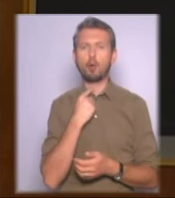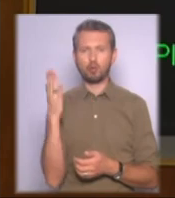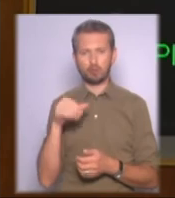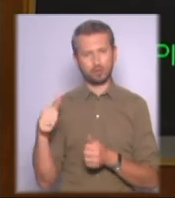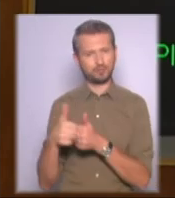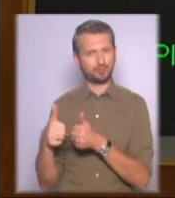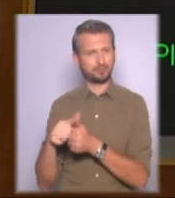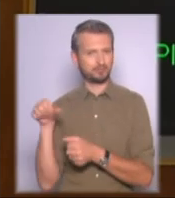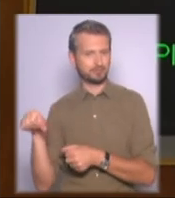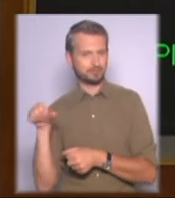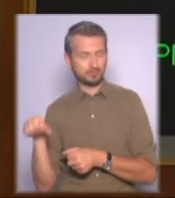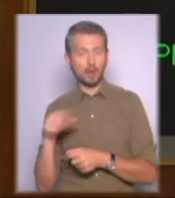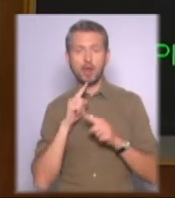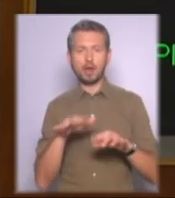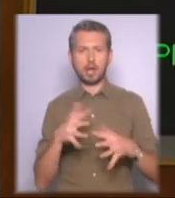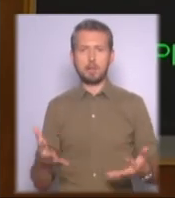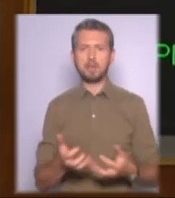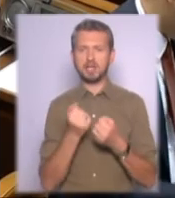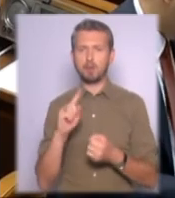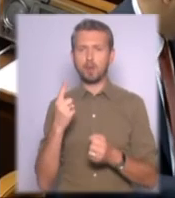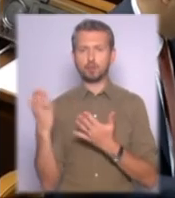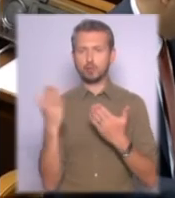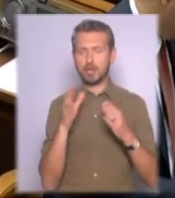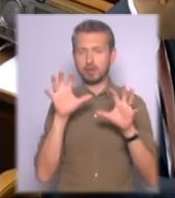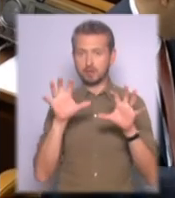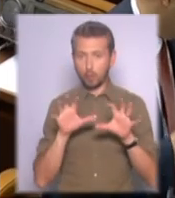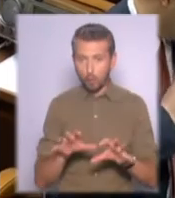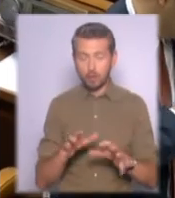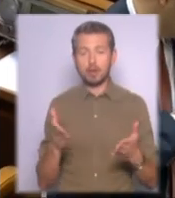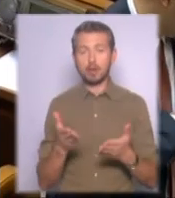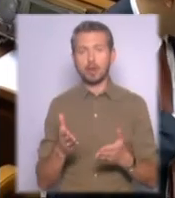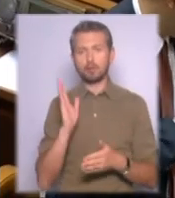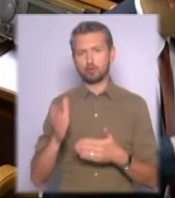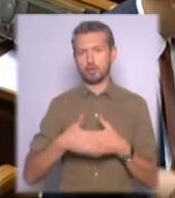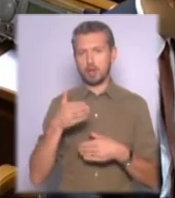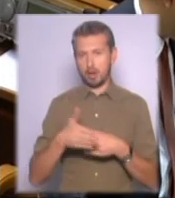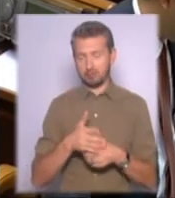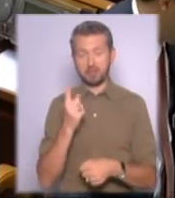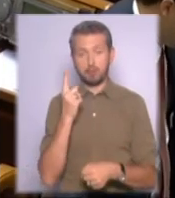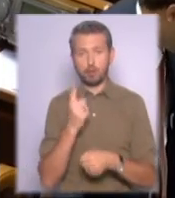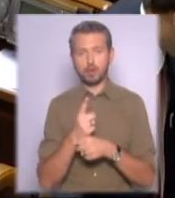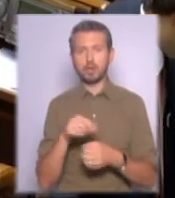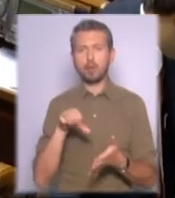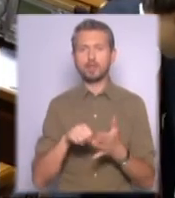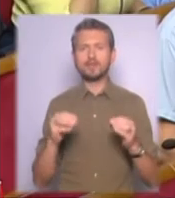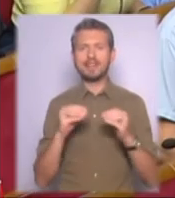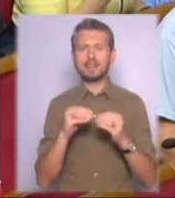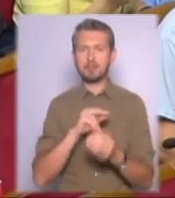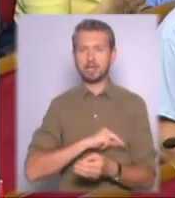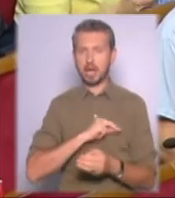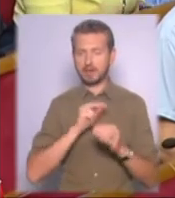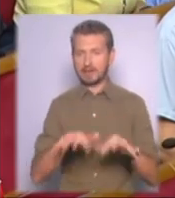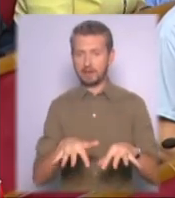першому читанні документ, згідно з яким за неперсональне голосування каратимуть. За це світить заборона на участь у 10 пленарних засіданнях, а при